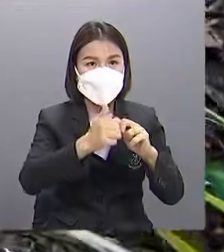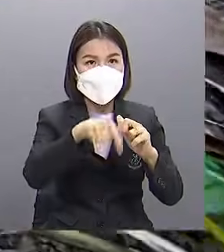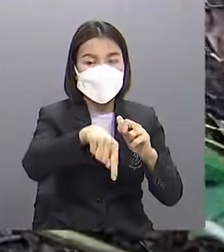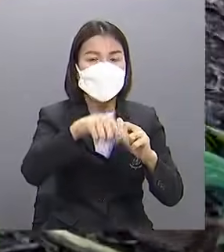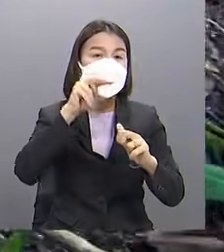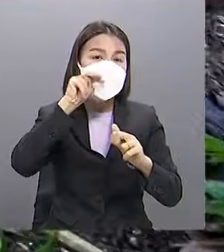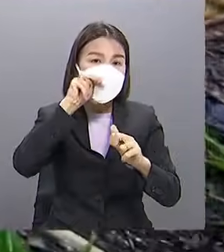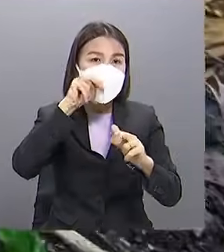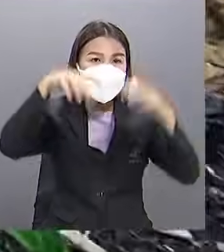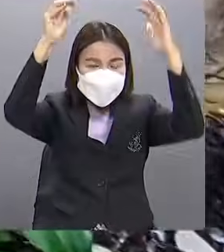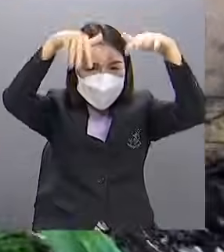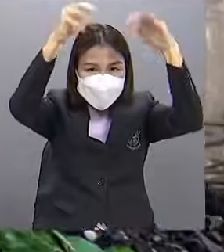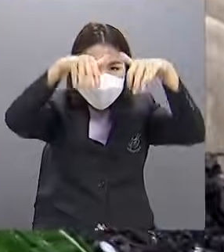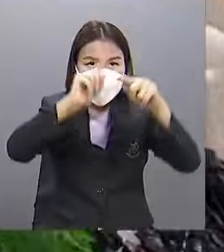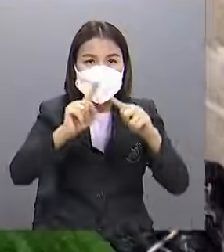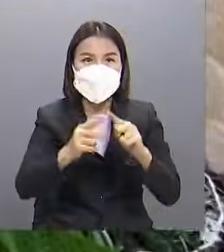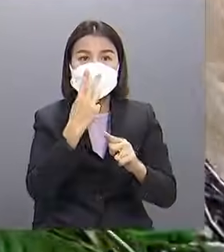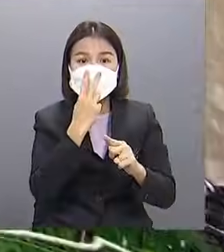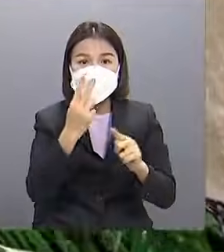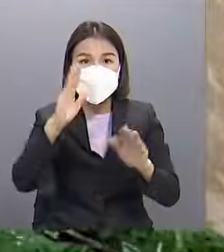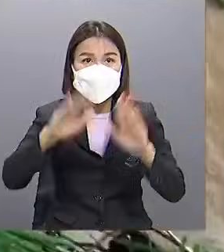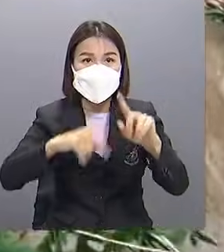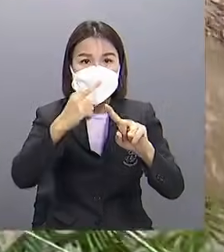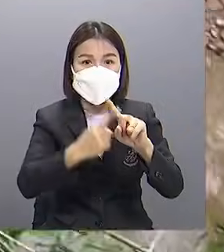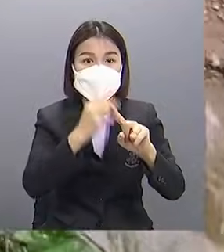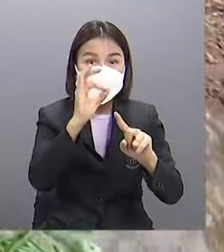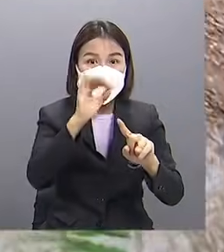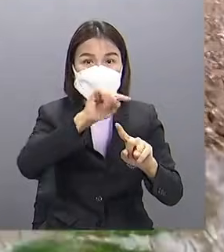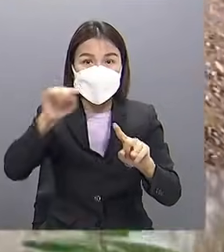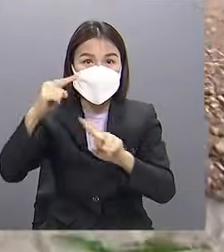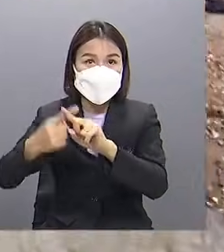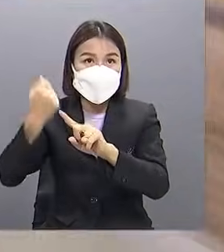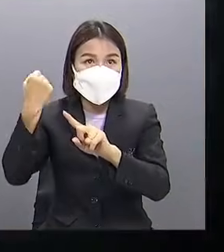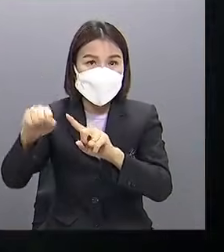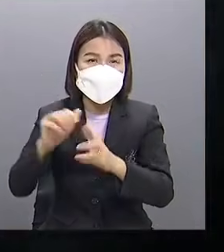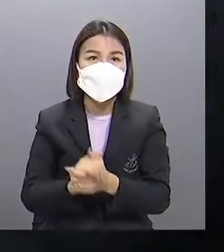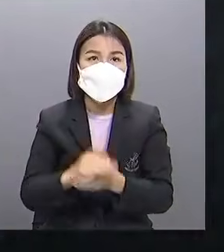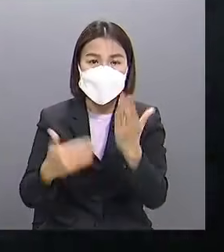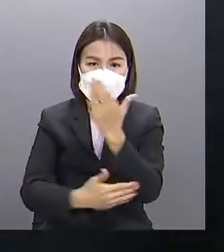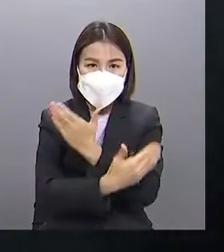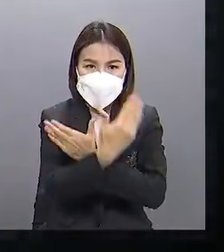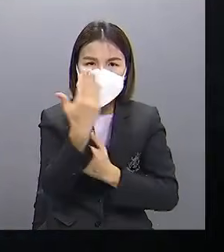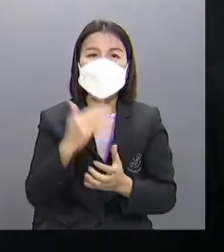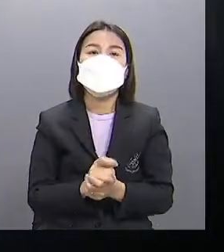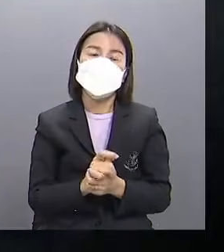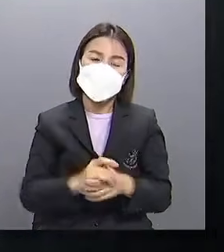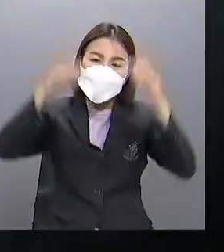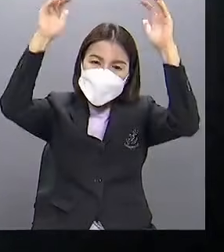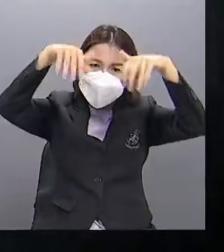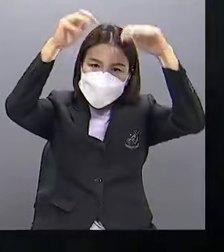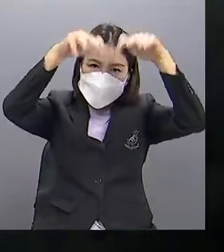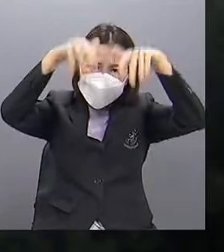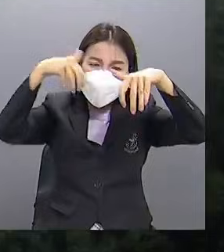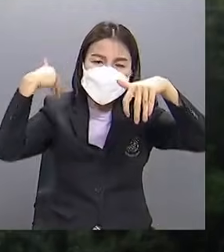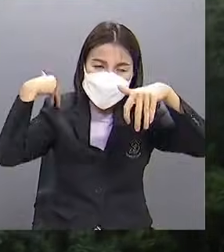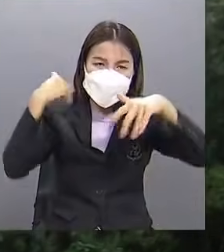ตั้งแต่เดือนกันยายนไปจนถึงเดือนตุลาคมซึ่งมีความเสี่ยงสูงต่อการเกิดพายุฝนแรงประกอบกับ